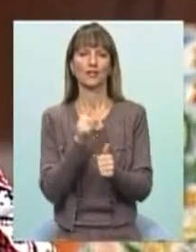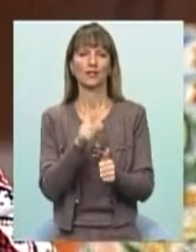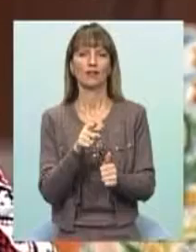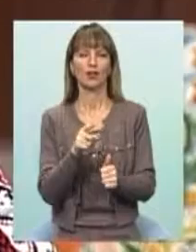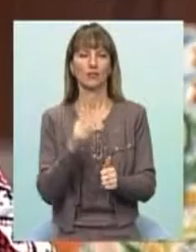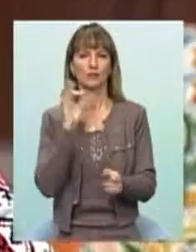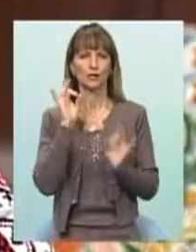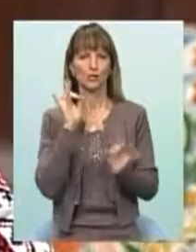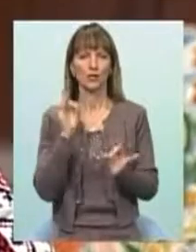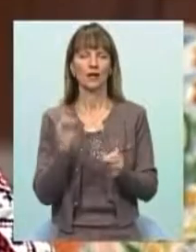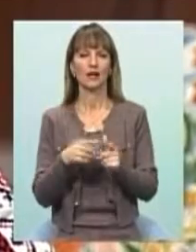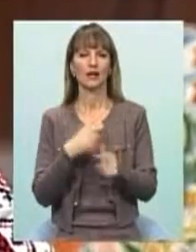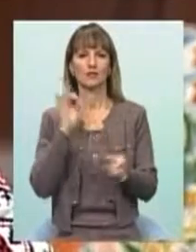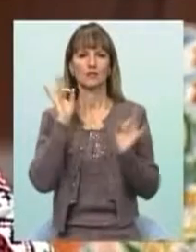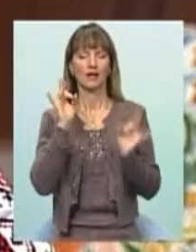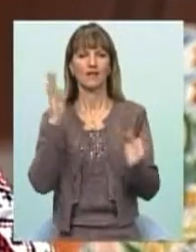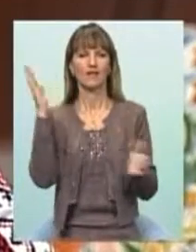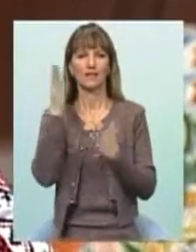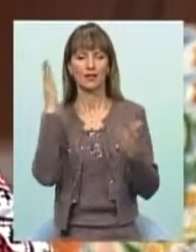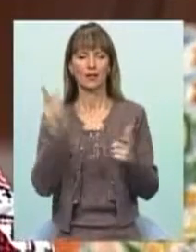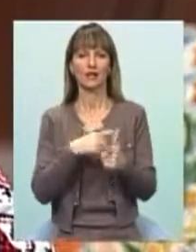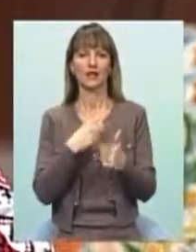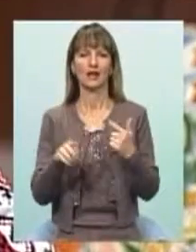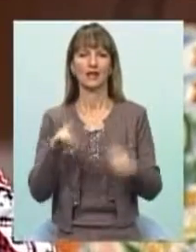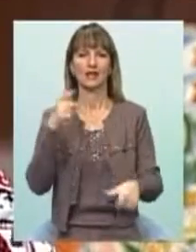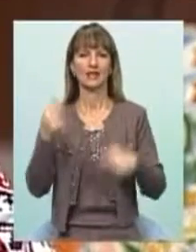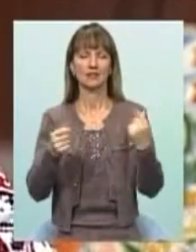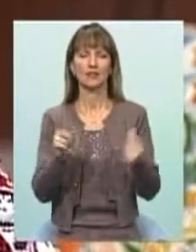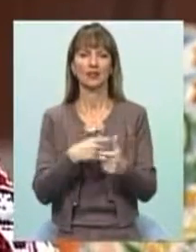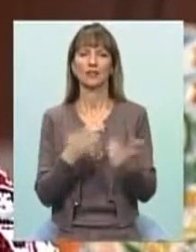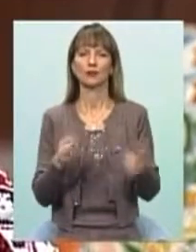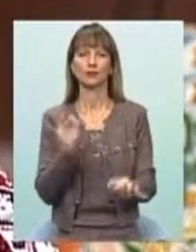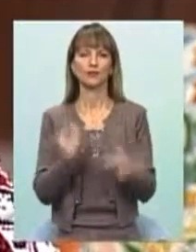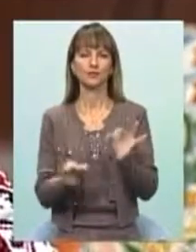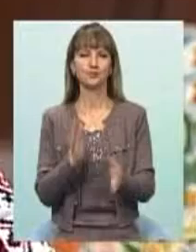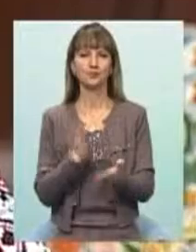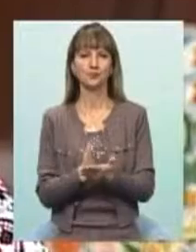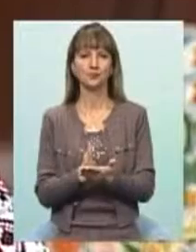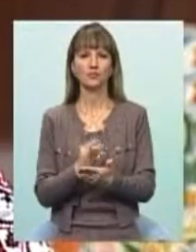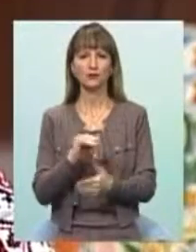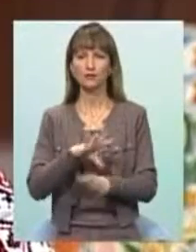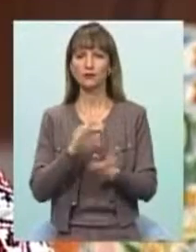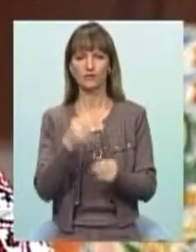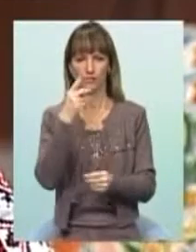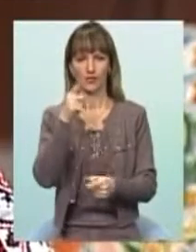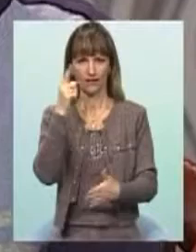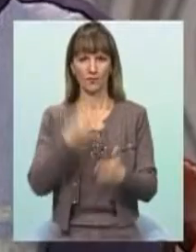або шелест вітру, шелест листви, або ще якихось таких природних явищ. А взагалі, ти віриш у